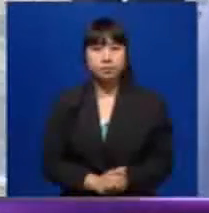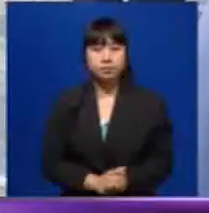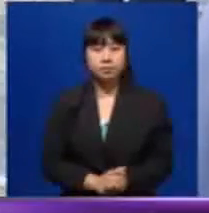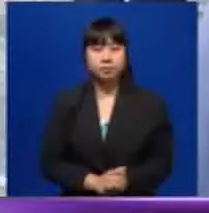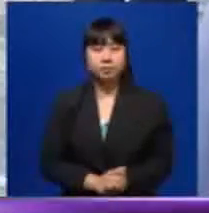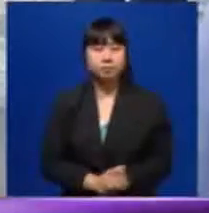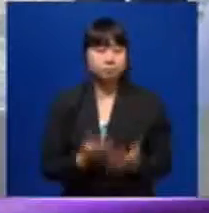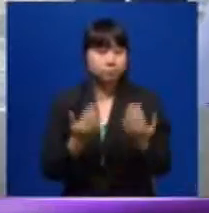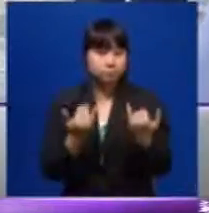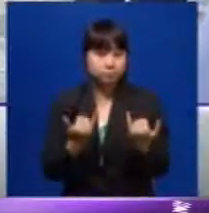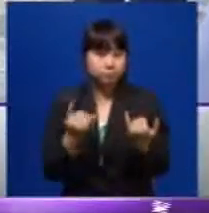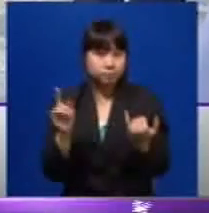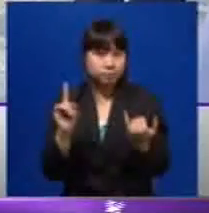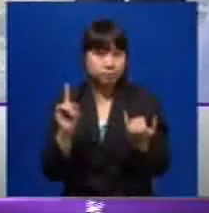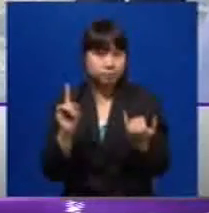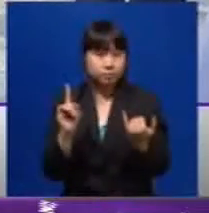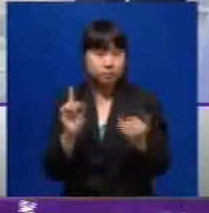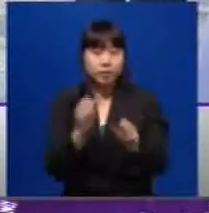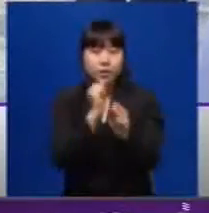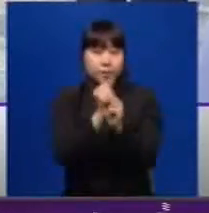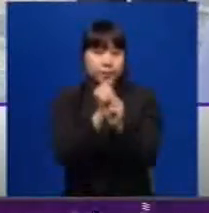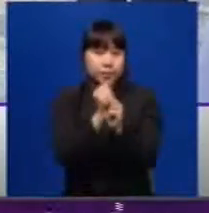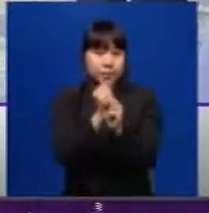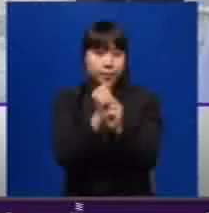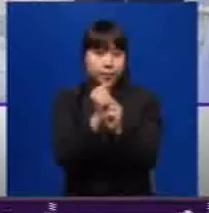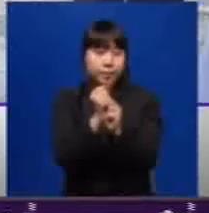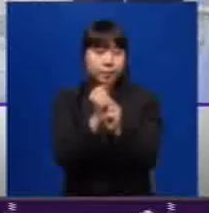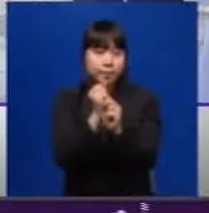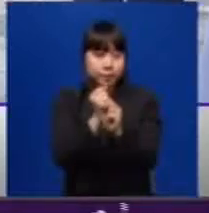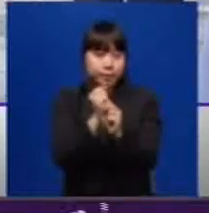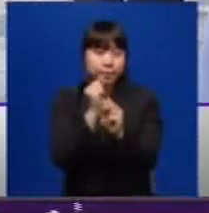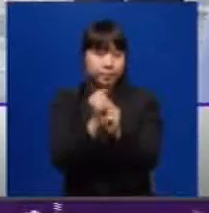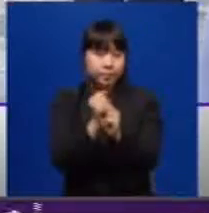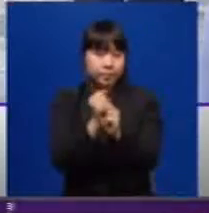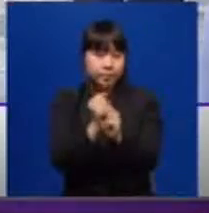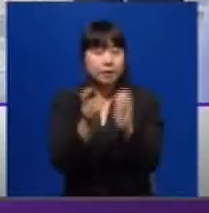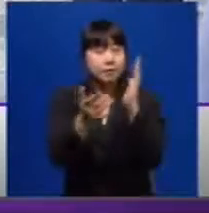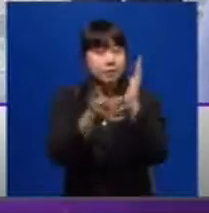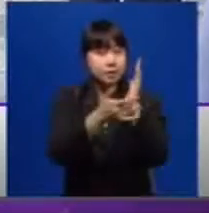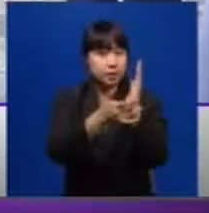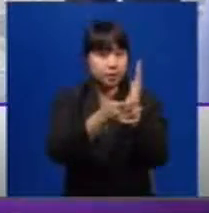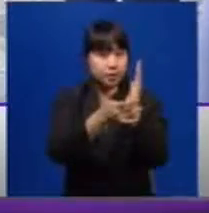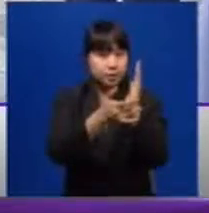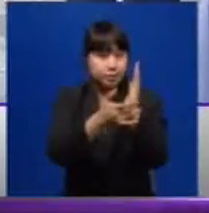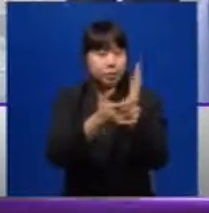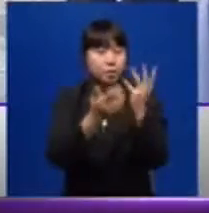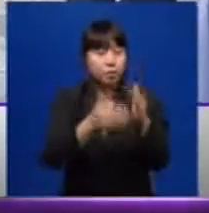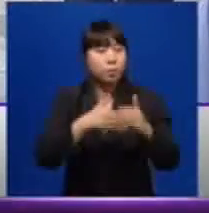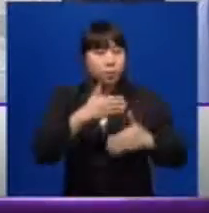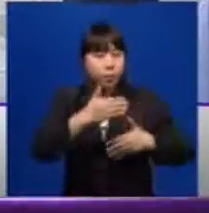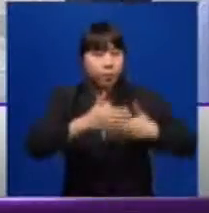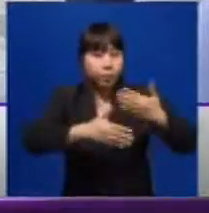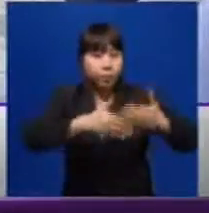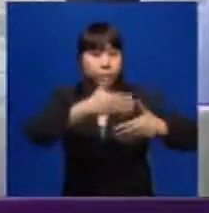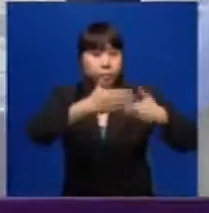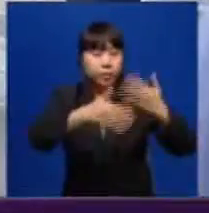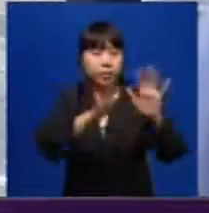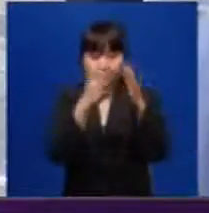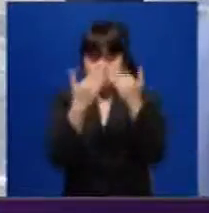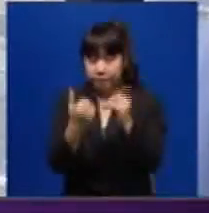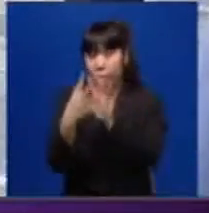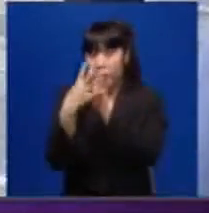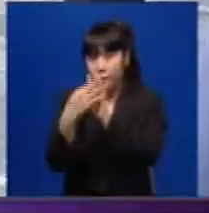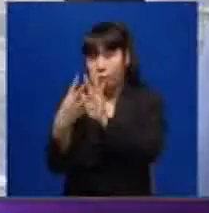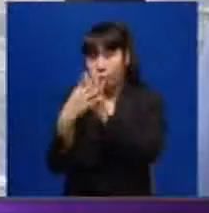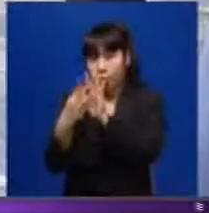ได ้ในส่วนของการเตรียมการด้านการเทคโนโลยีก็เดินหน้าไปเรื่อยๆขณะเดียวกันเราก็มีการฝึกอบรมด้ว